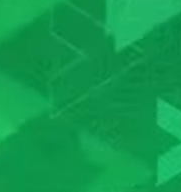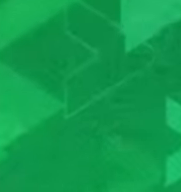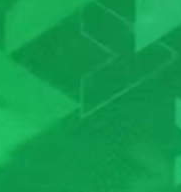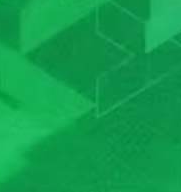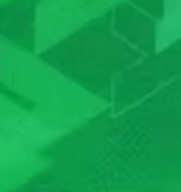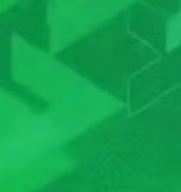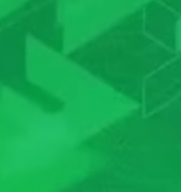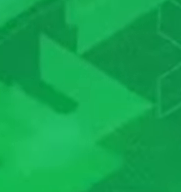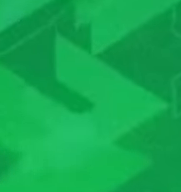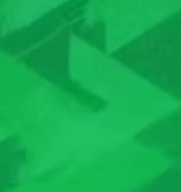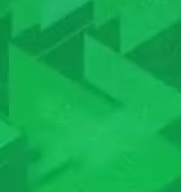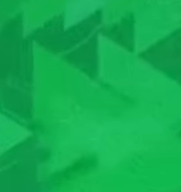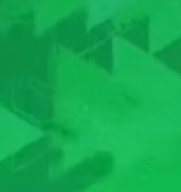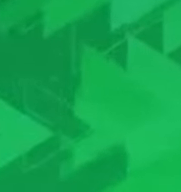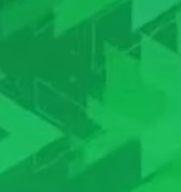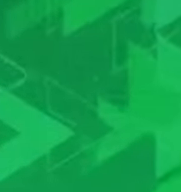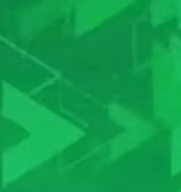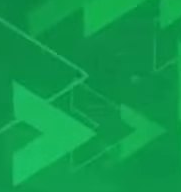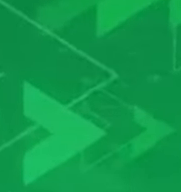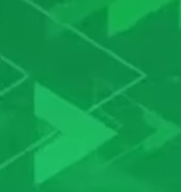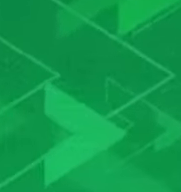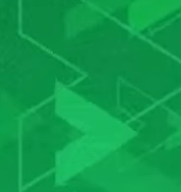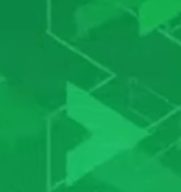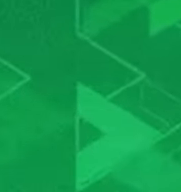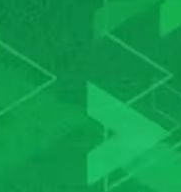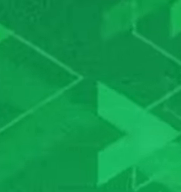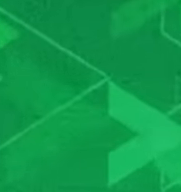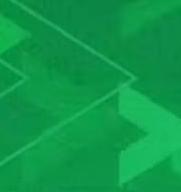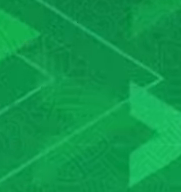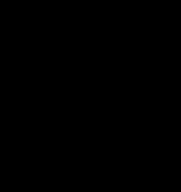ජයගමු ශ්‍රී ලංකා මෙවර කුරුණෑගලට මාර්තු 9 සහ 10 කුරුණෑගල වැහැර